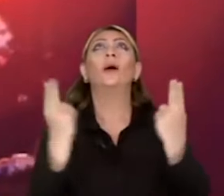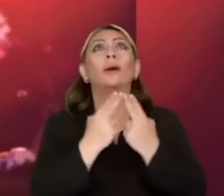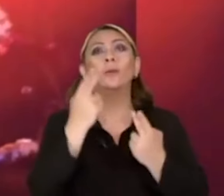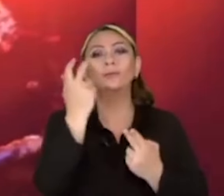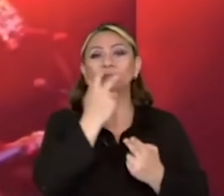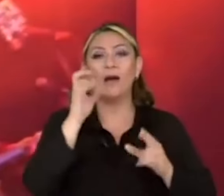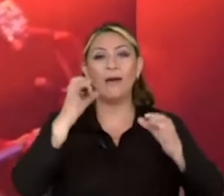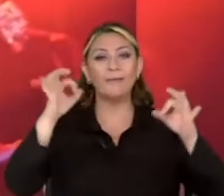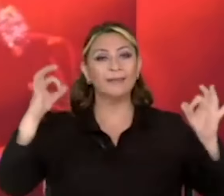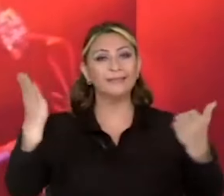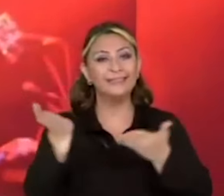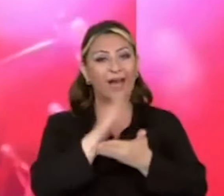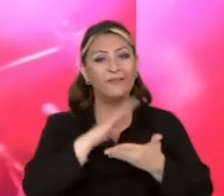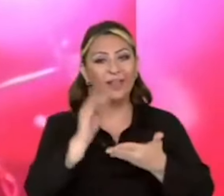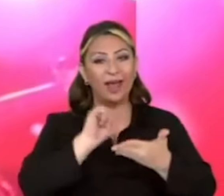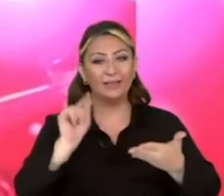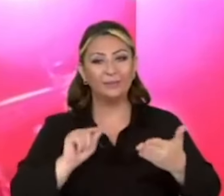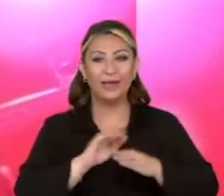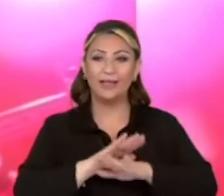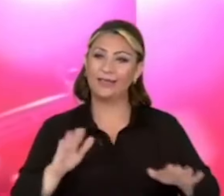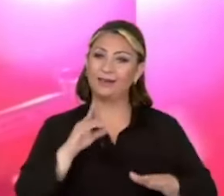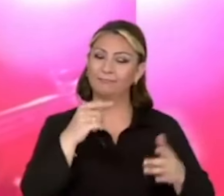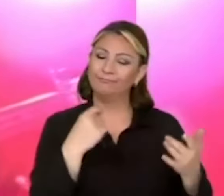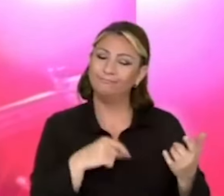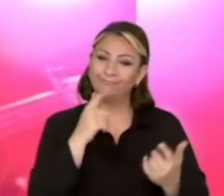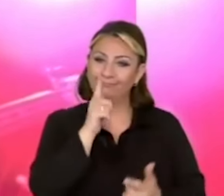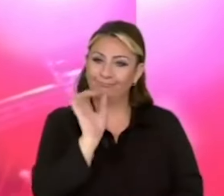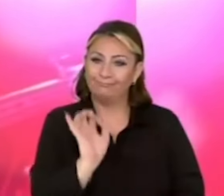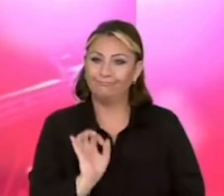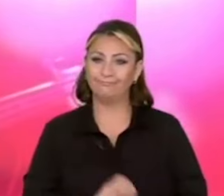altın sayfalarına yazdırmana yeterdi.